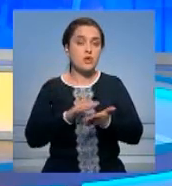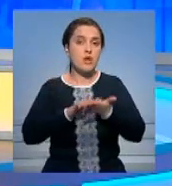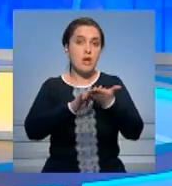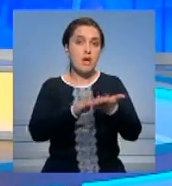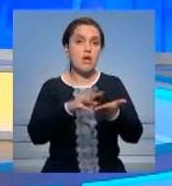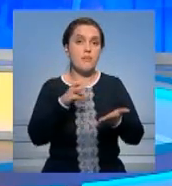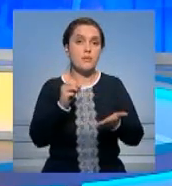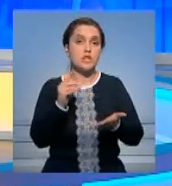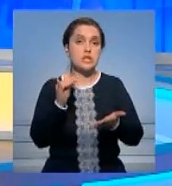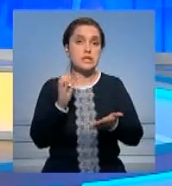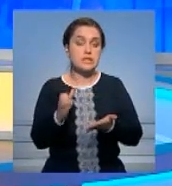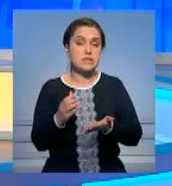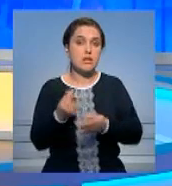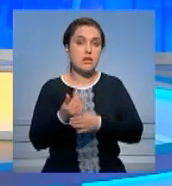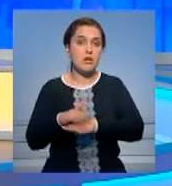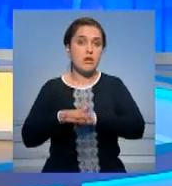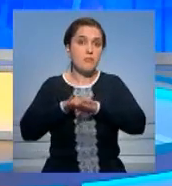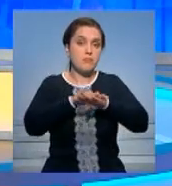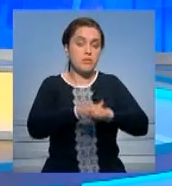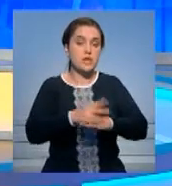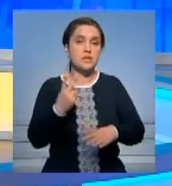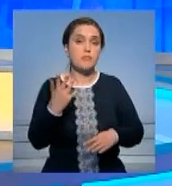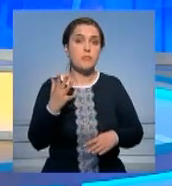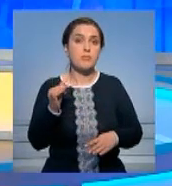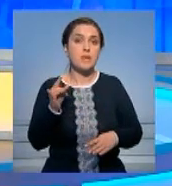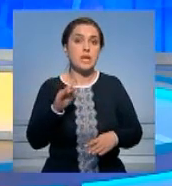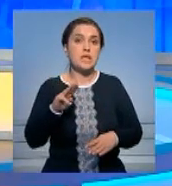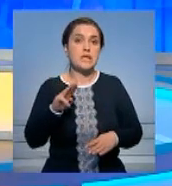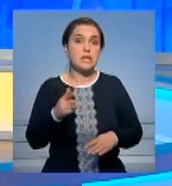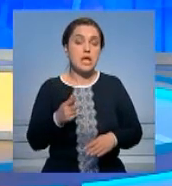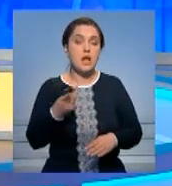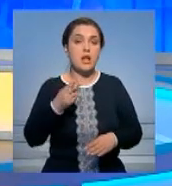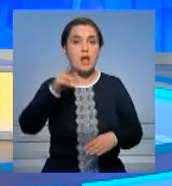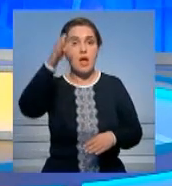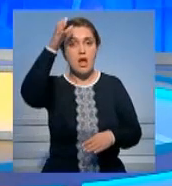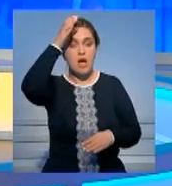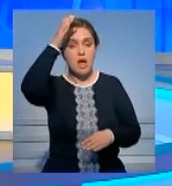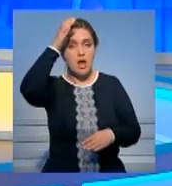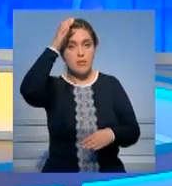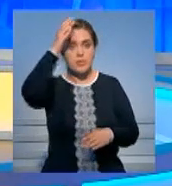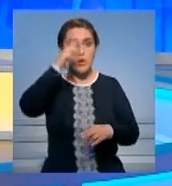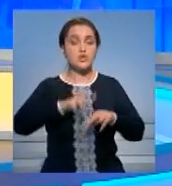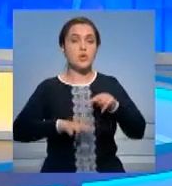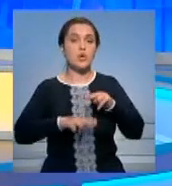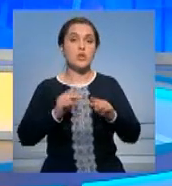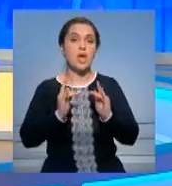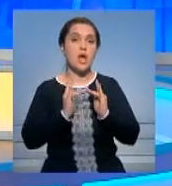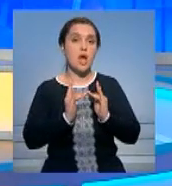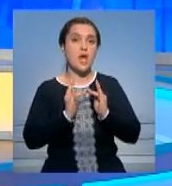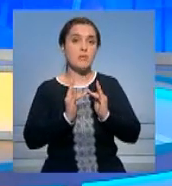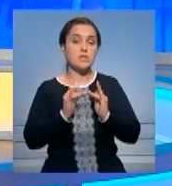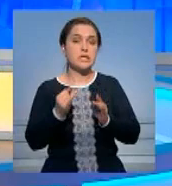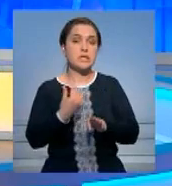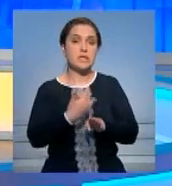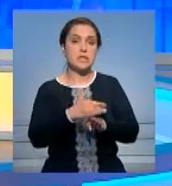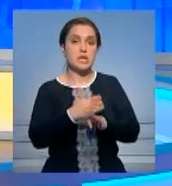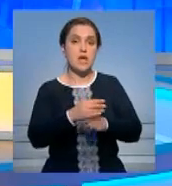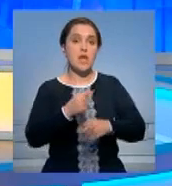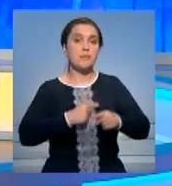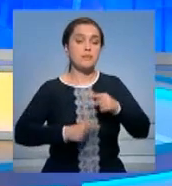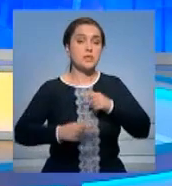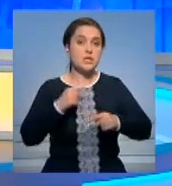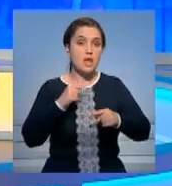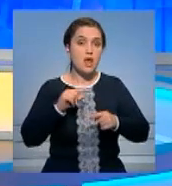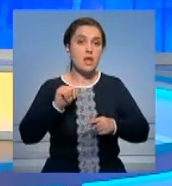идет о выделении примерно 25 миллиардов тенге на финансирование образовательных грантов, строительство общежитий и микрокредитование бизнеса.